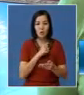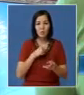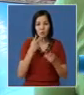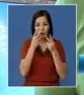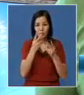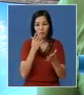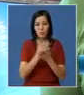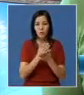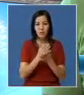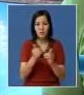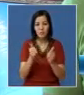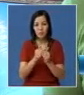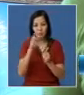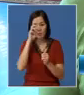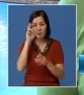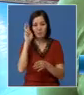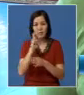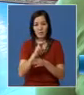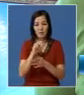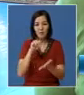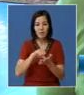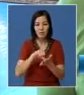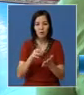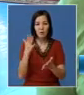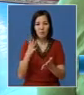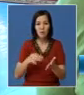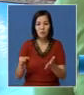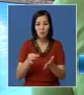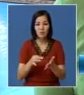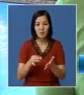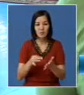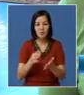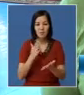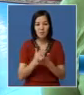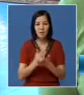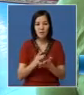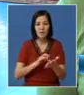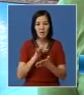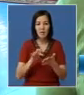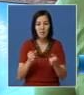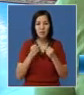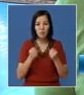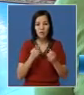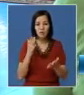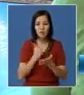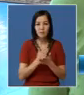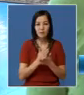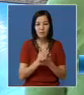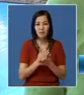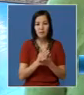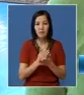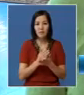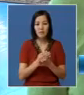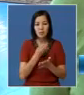Мында көрші мемлекеттерден келіп, 5 облыс қатысып отыр. Ашық болғаннан кейін қалалық спортшыларымыз да бар. Біздің қалалық спортшыларымызға бұл